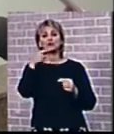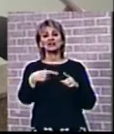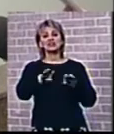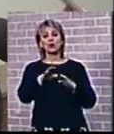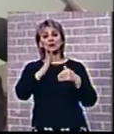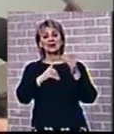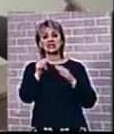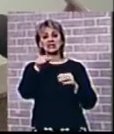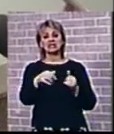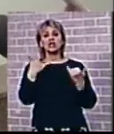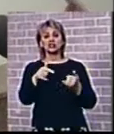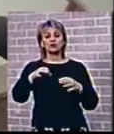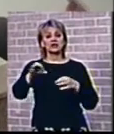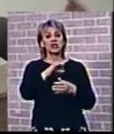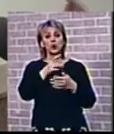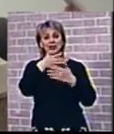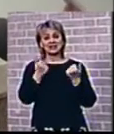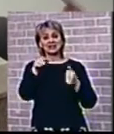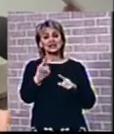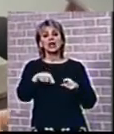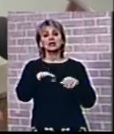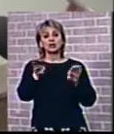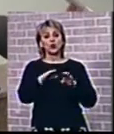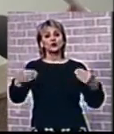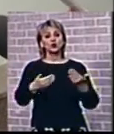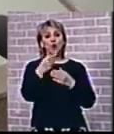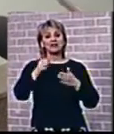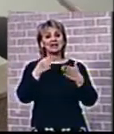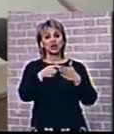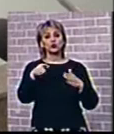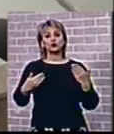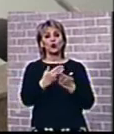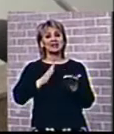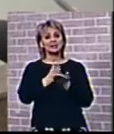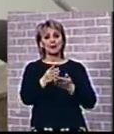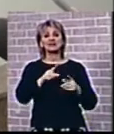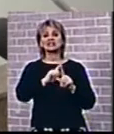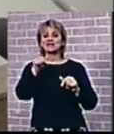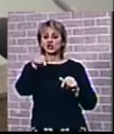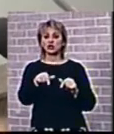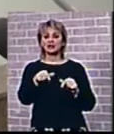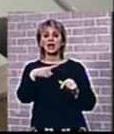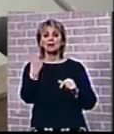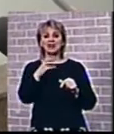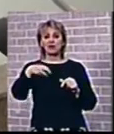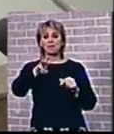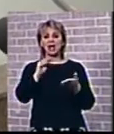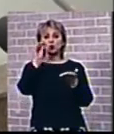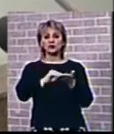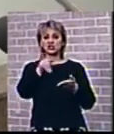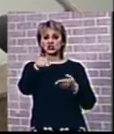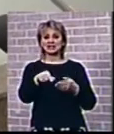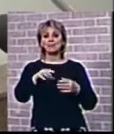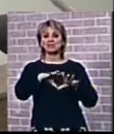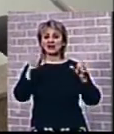Такого практически сегодня в регионах нет. Это такой новый толчок, новое направление совершенно. 1 мая утверждена